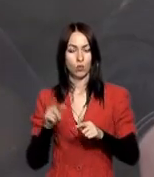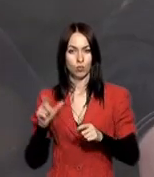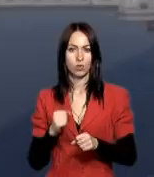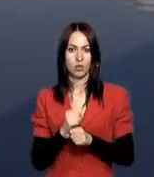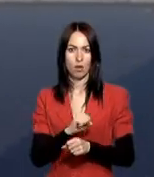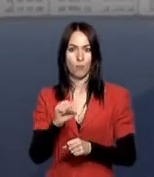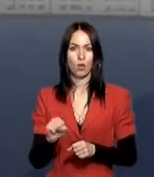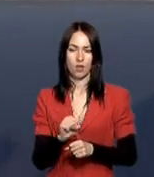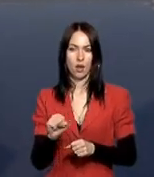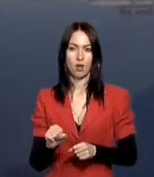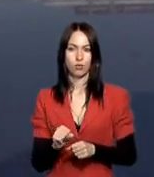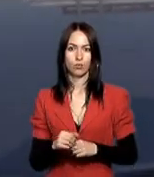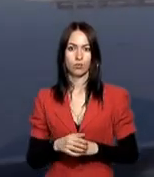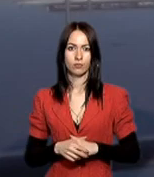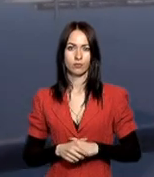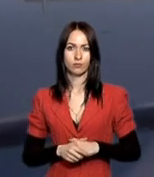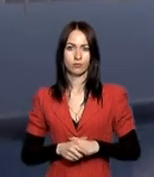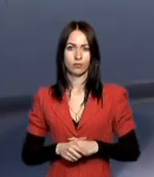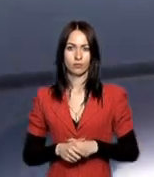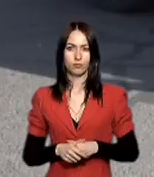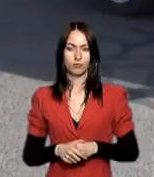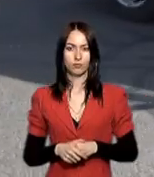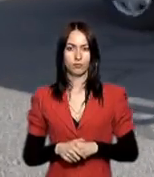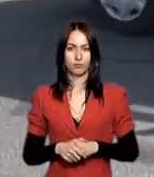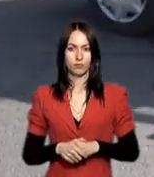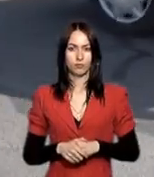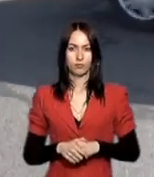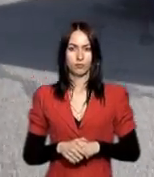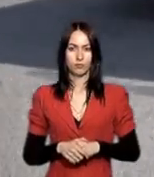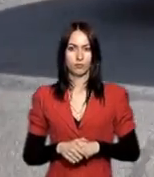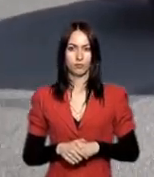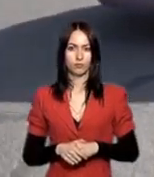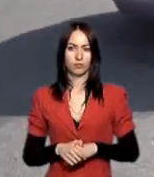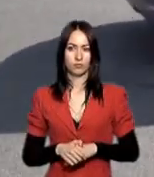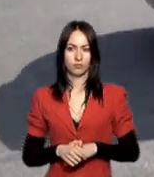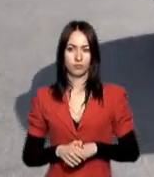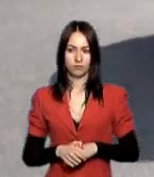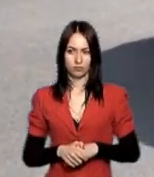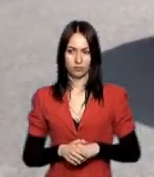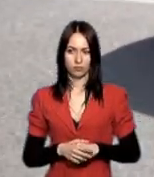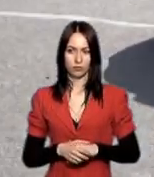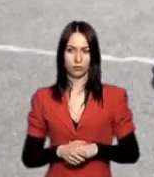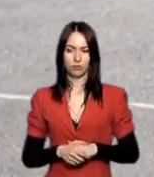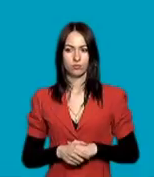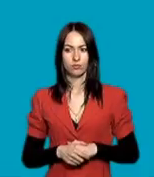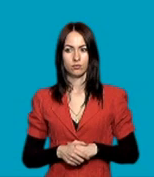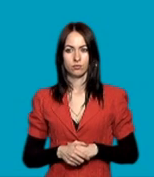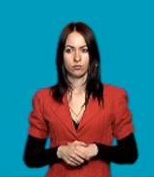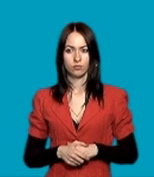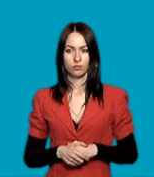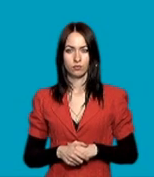протираю. Альона Рязанцева, Антон Деркач та Михайло Воронков. Новини на Суспільному. Харків.